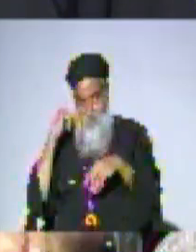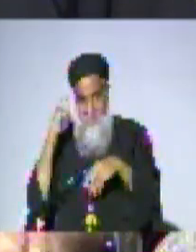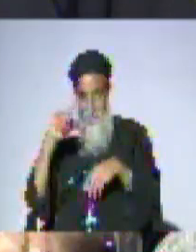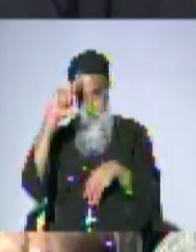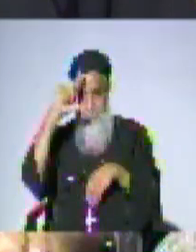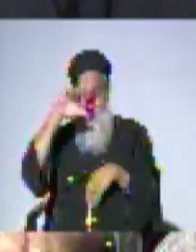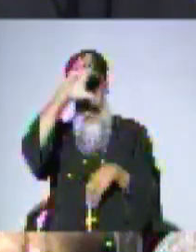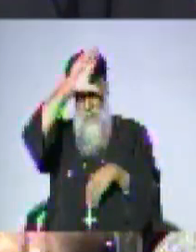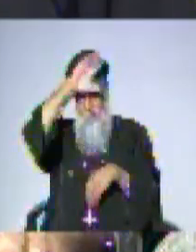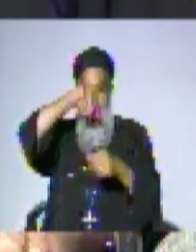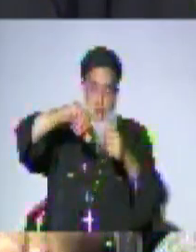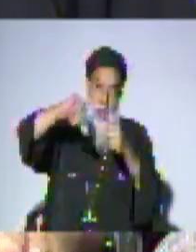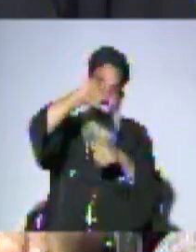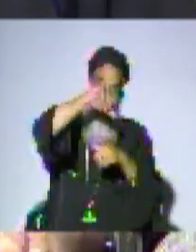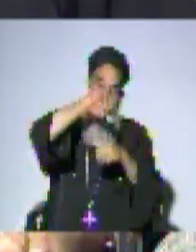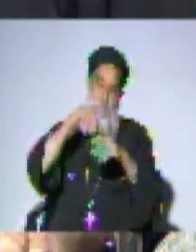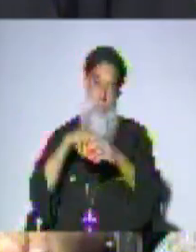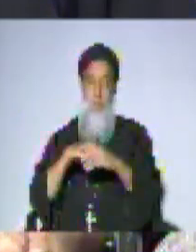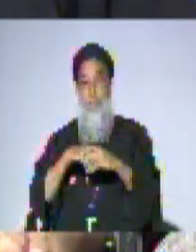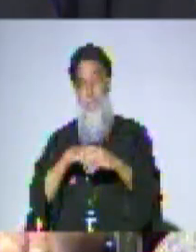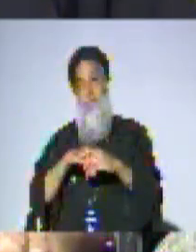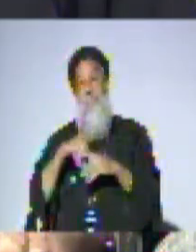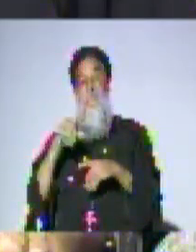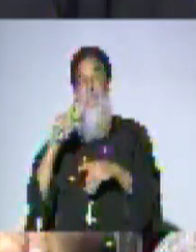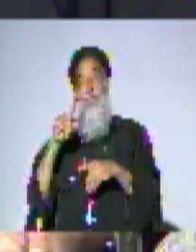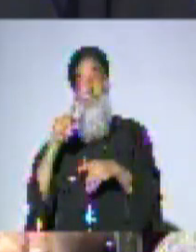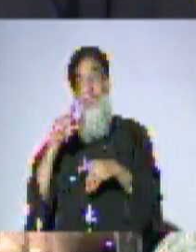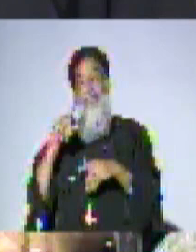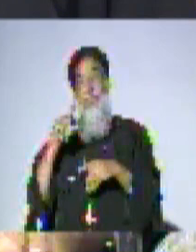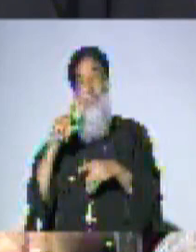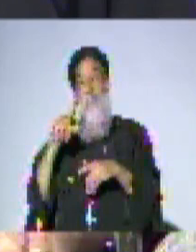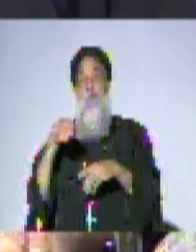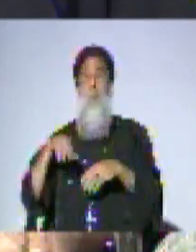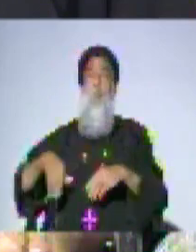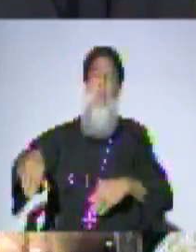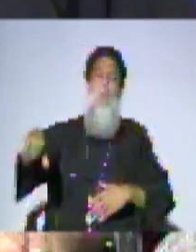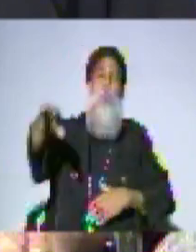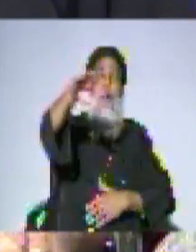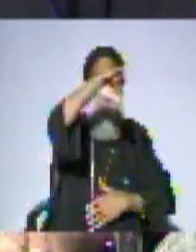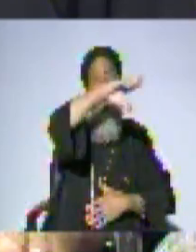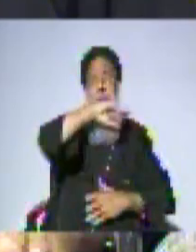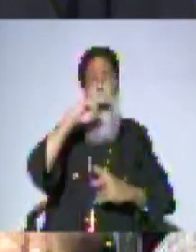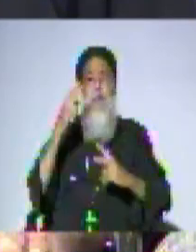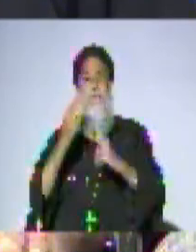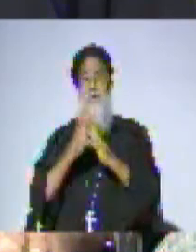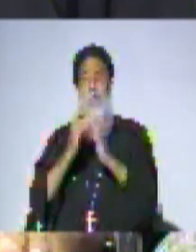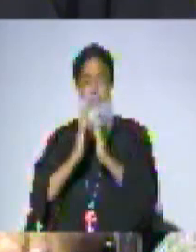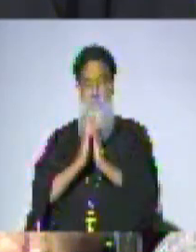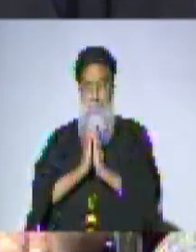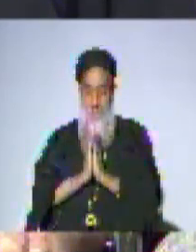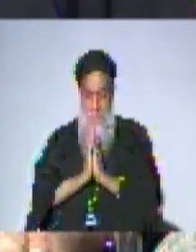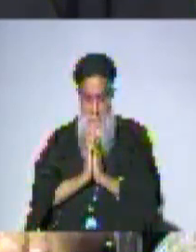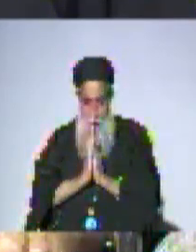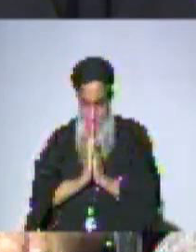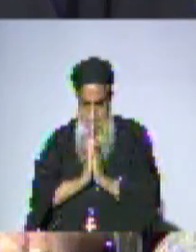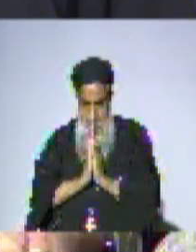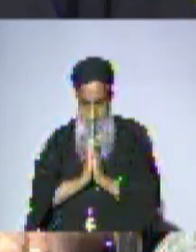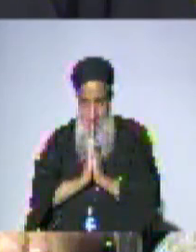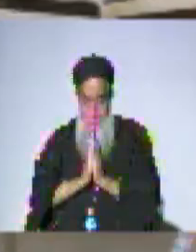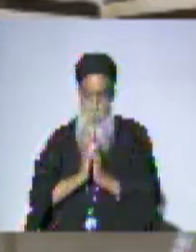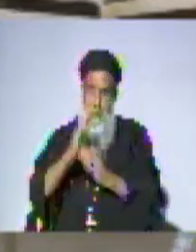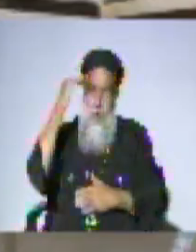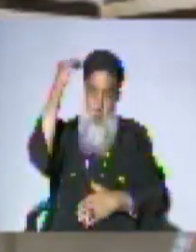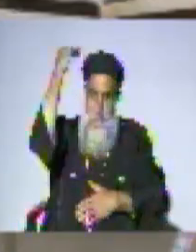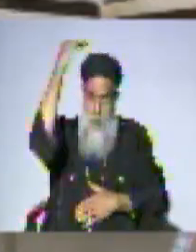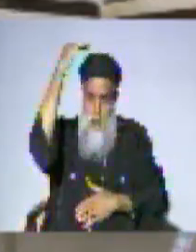الحياة وملك الدهور، اللهم يا من تكثو له كل ركبة. يعني